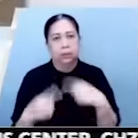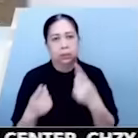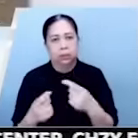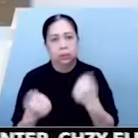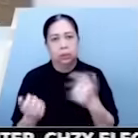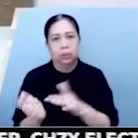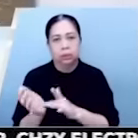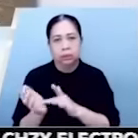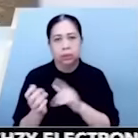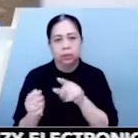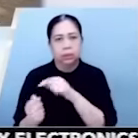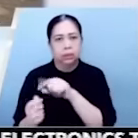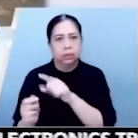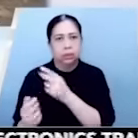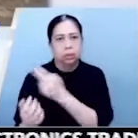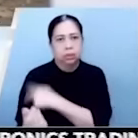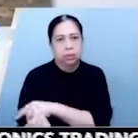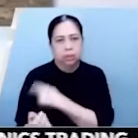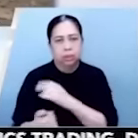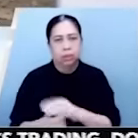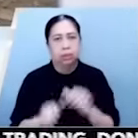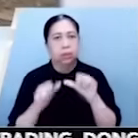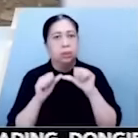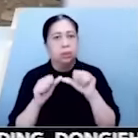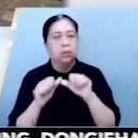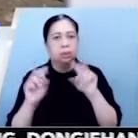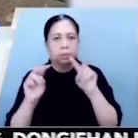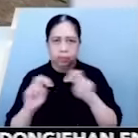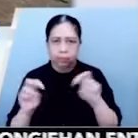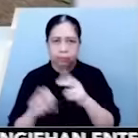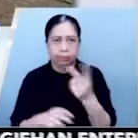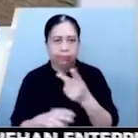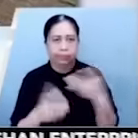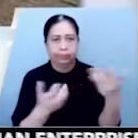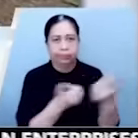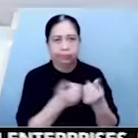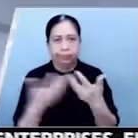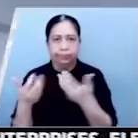iba pa. Patuloy ang investigasyon sa dalawang disgrasya.